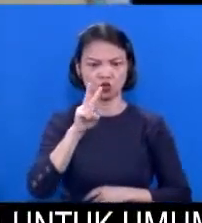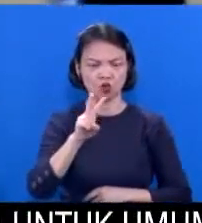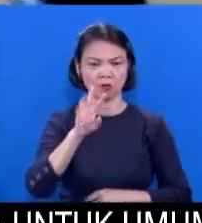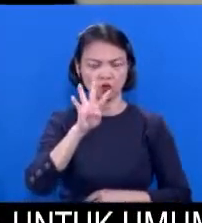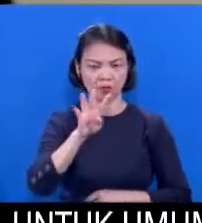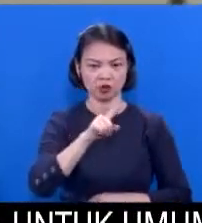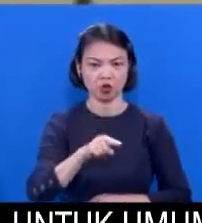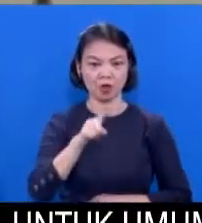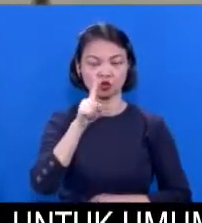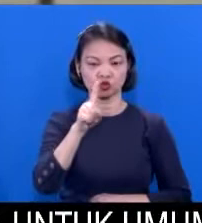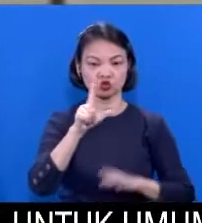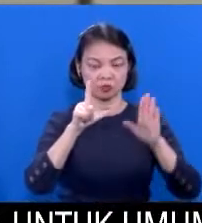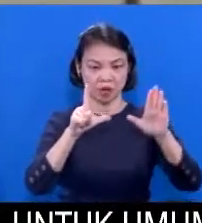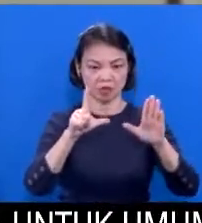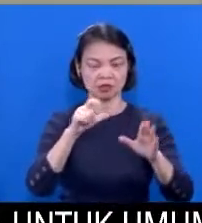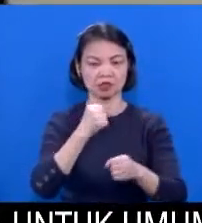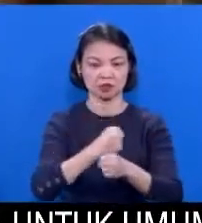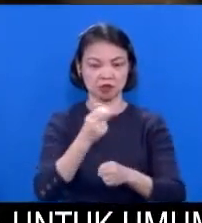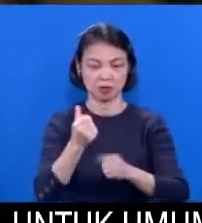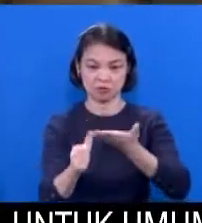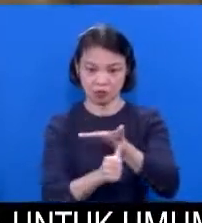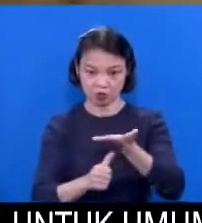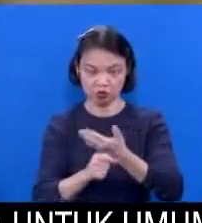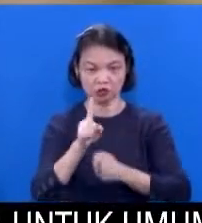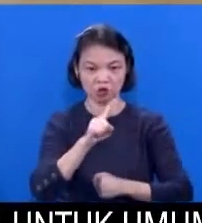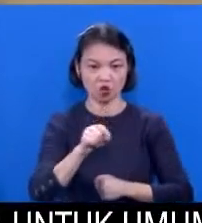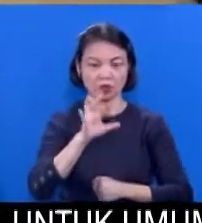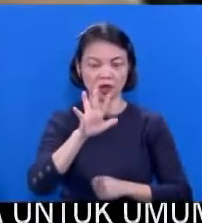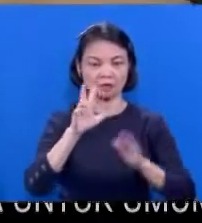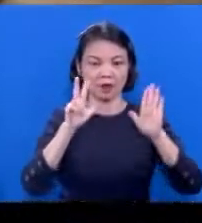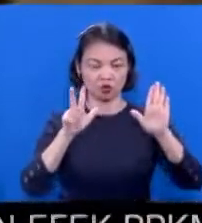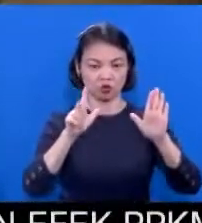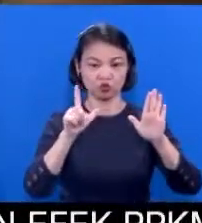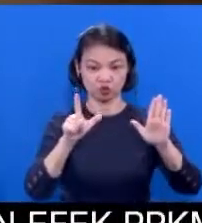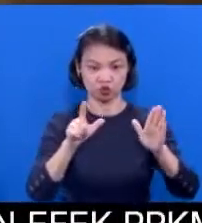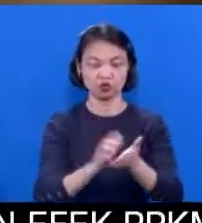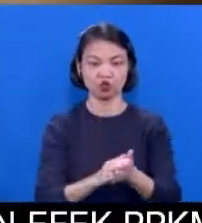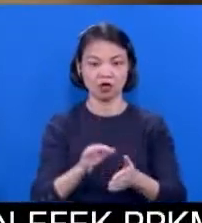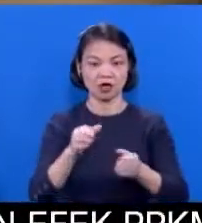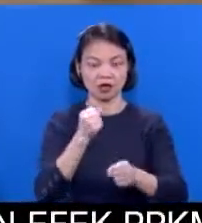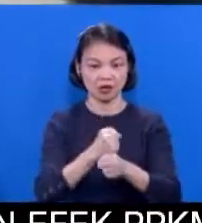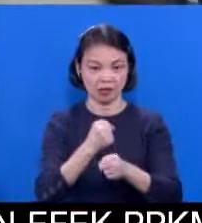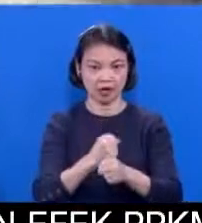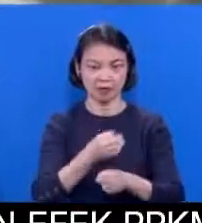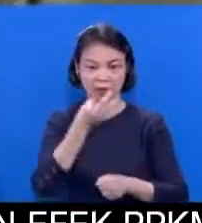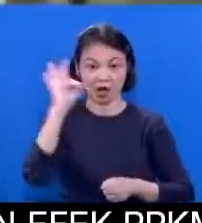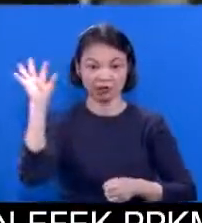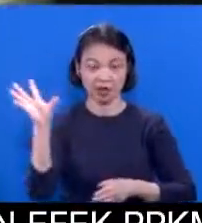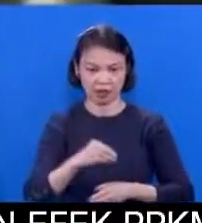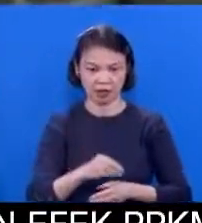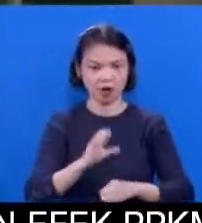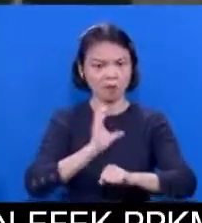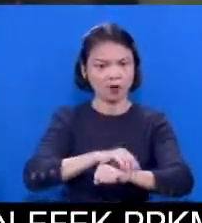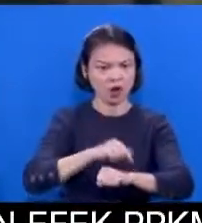24,17 gram narkoba jenis sabu-sabu dan 1,57 gram ganja kering. Penangkapan tersangka pelaku sempat